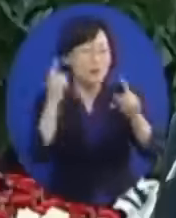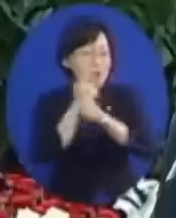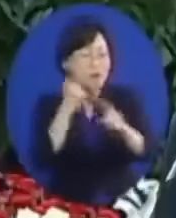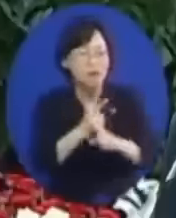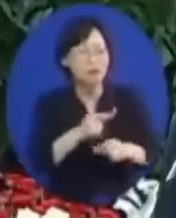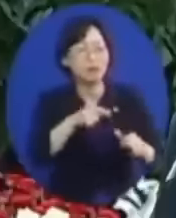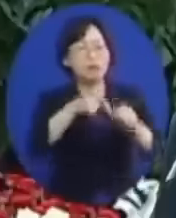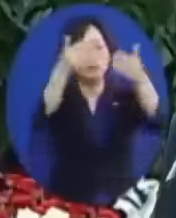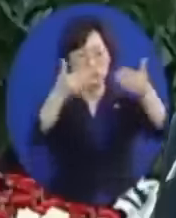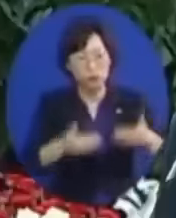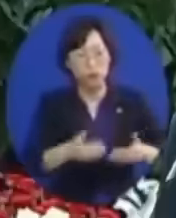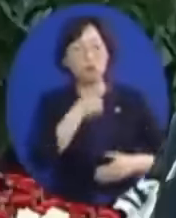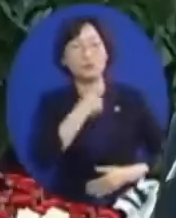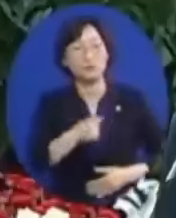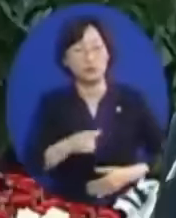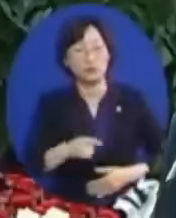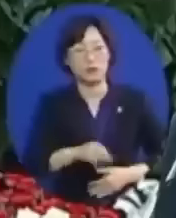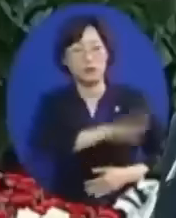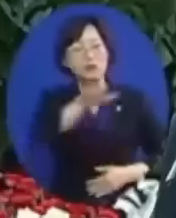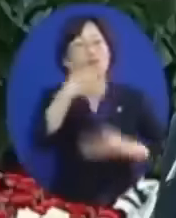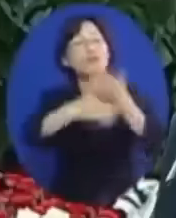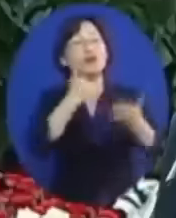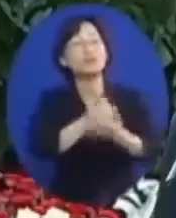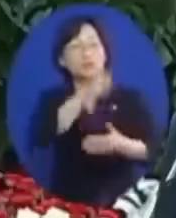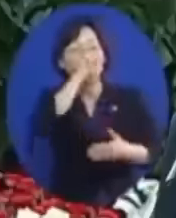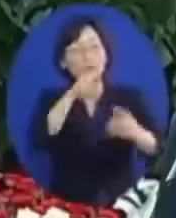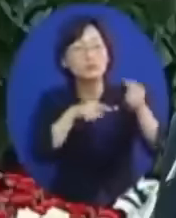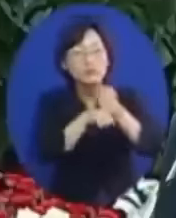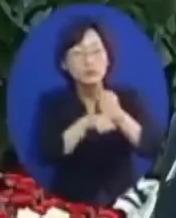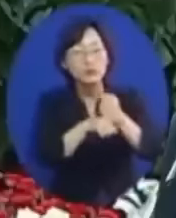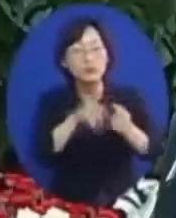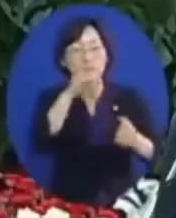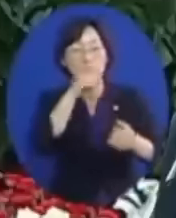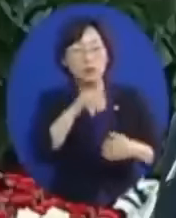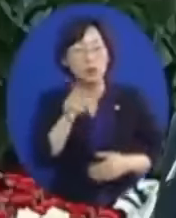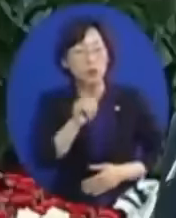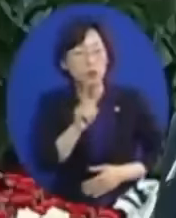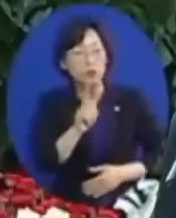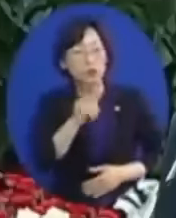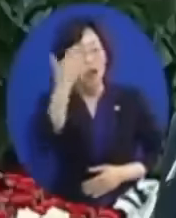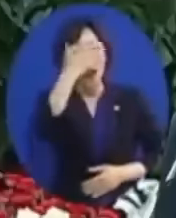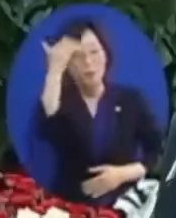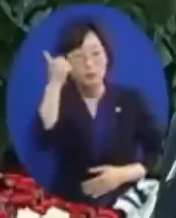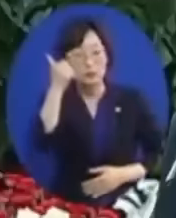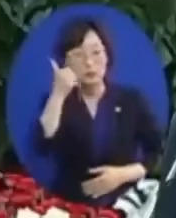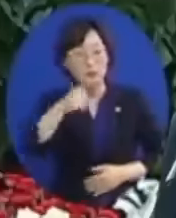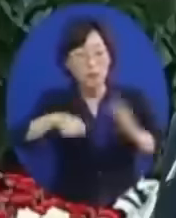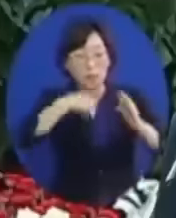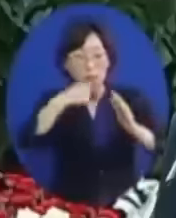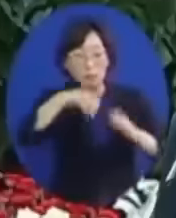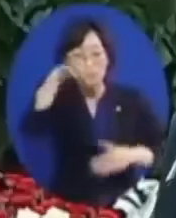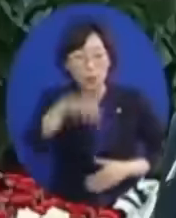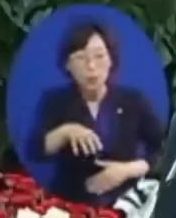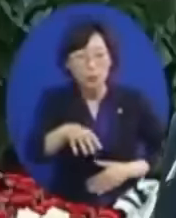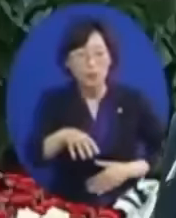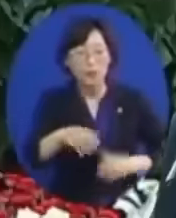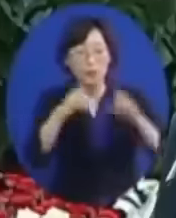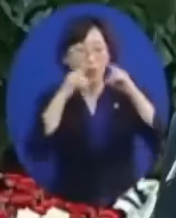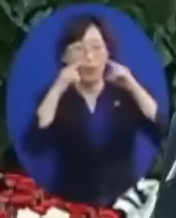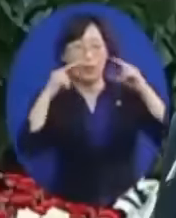것이 우리 하나님의 선하신 뜻인 것입니다. 수염난 할아버지가 식당 앞에 서 있는 켄터키 프라이